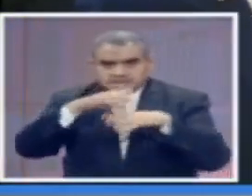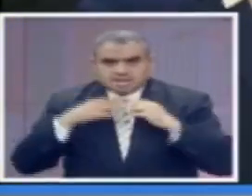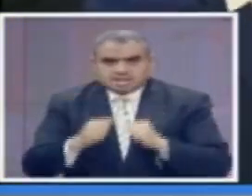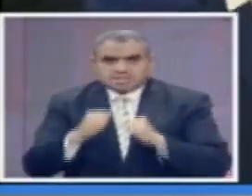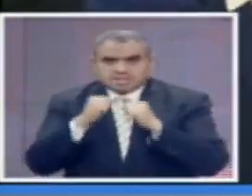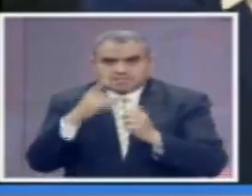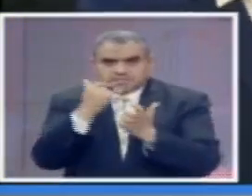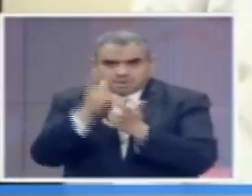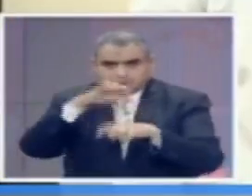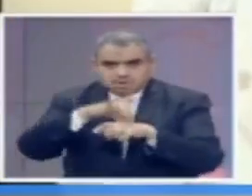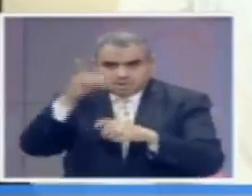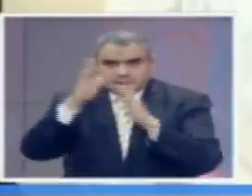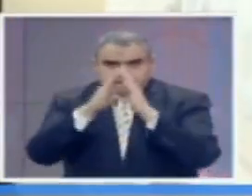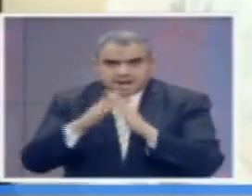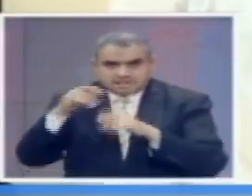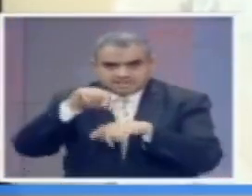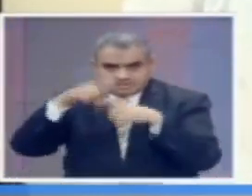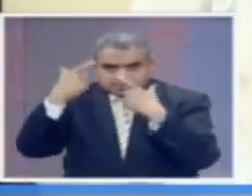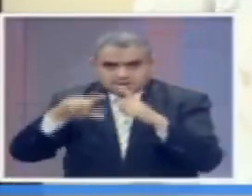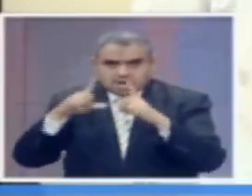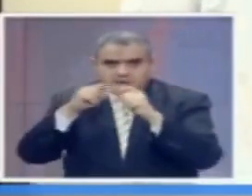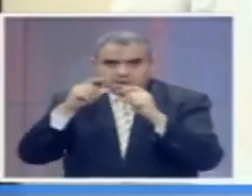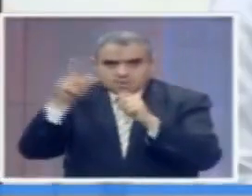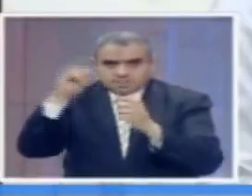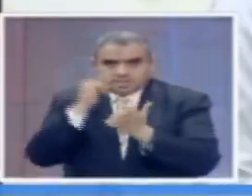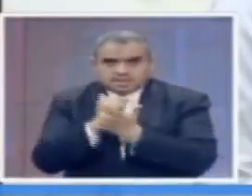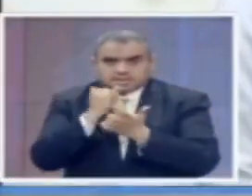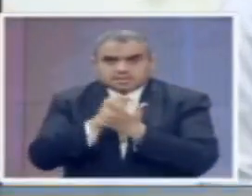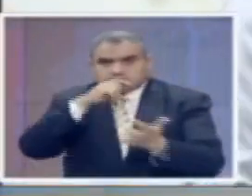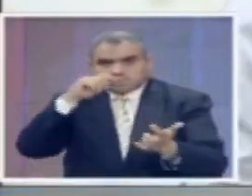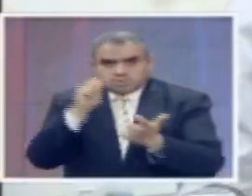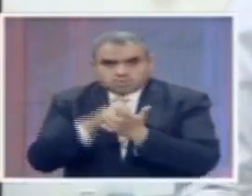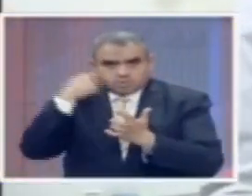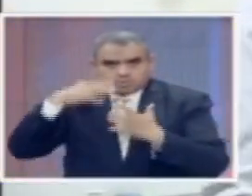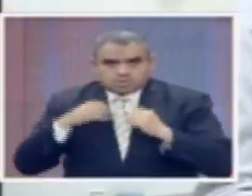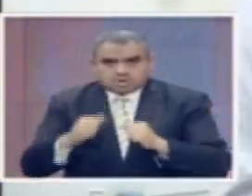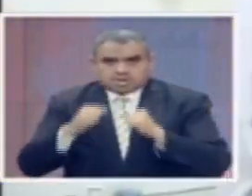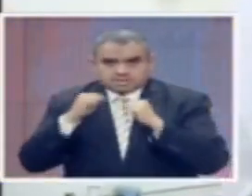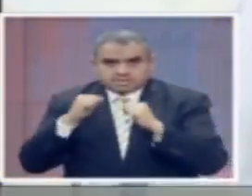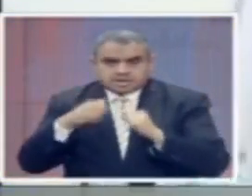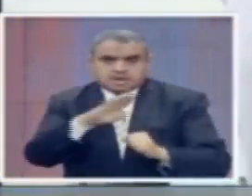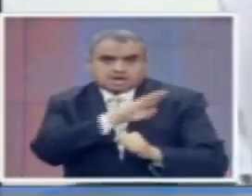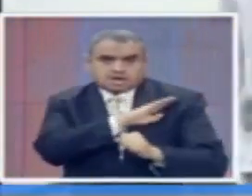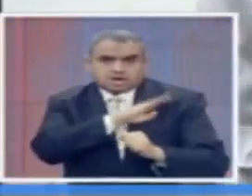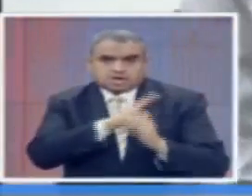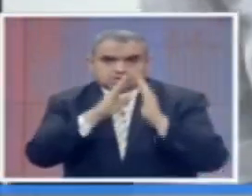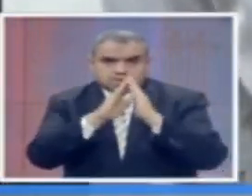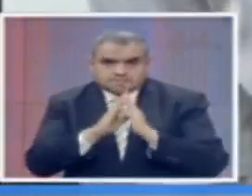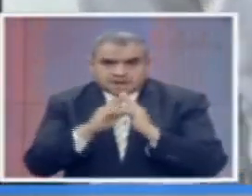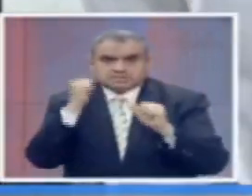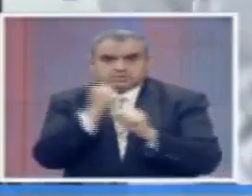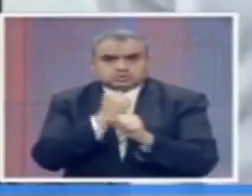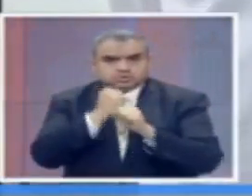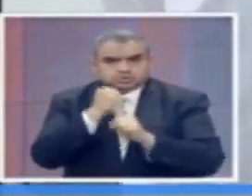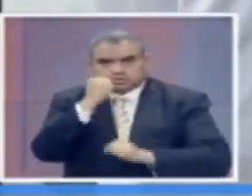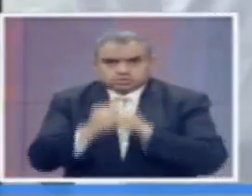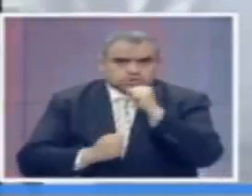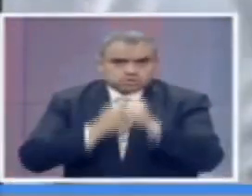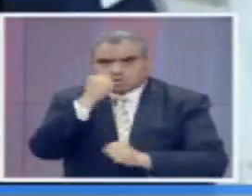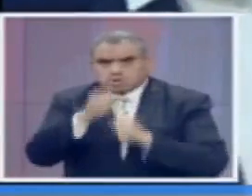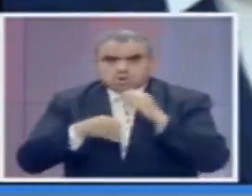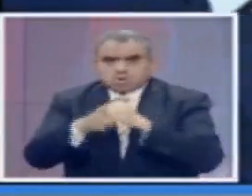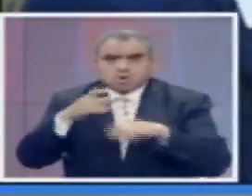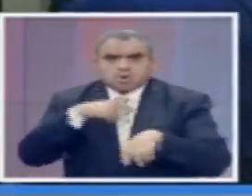المصري في بيروت، أكدت وزيرة الصحة أن القوات المسلحة المصرية تبذل جهودا كبيرة لتشغيل